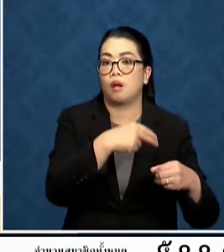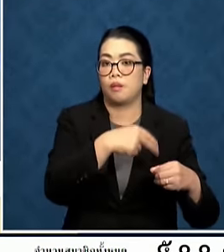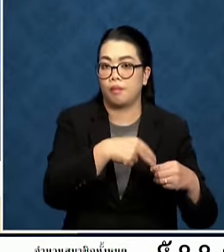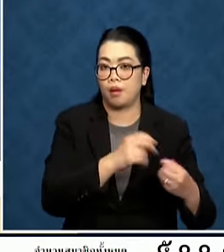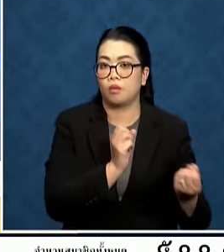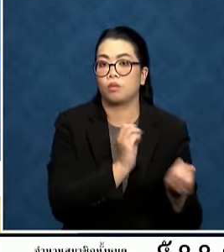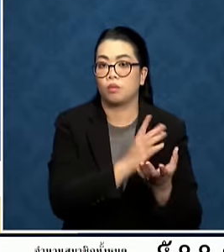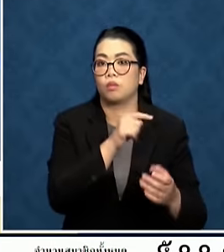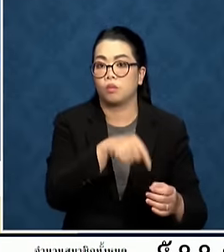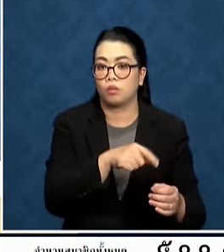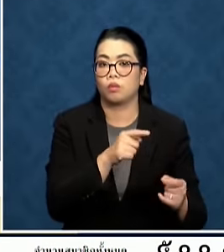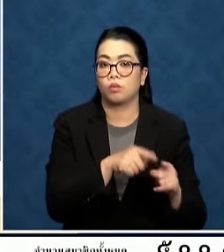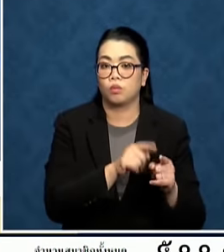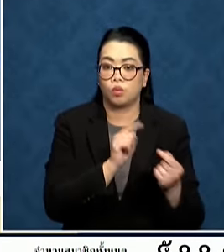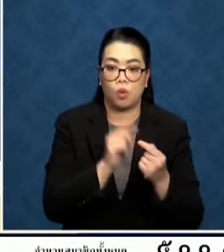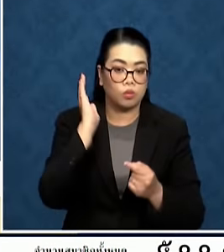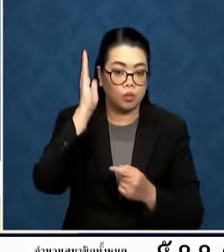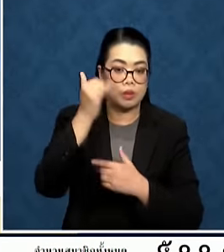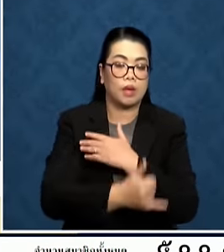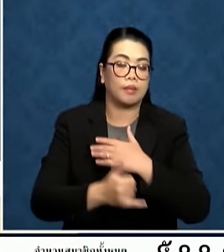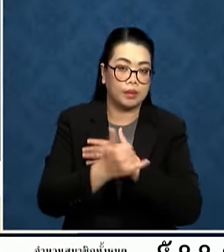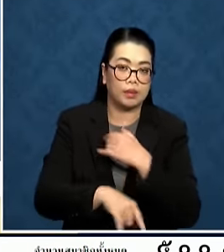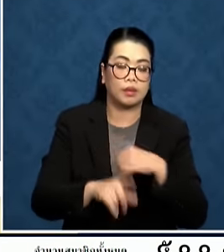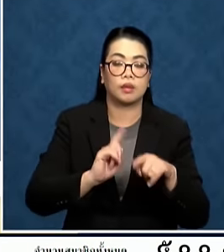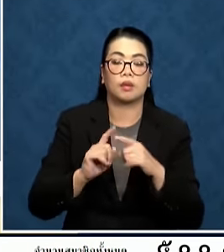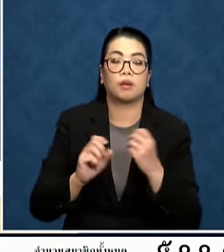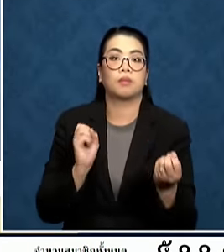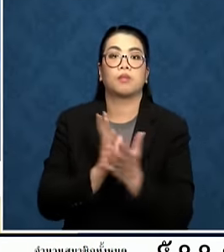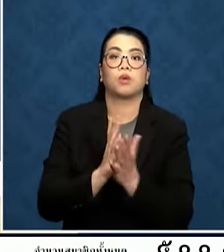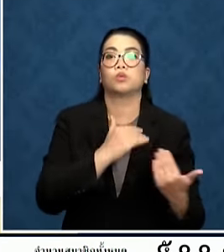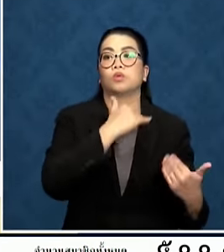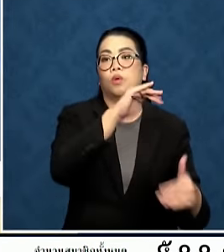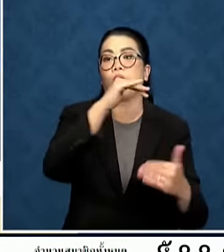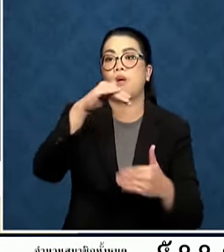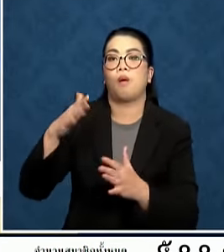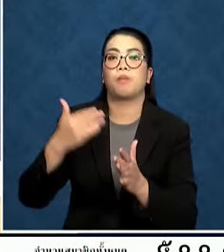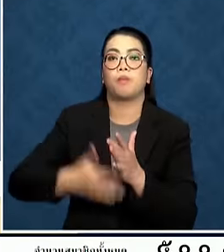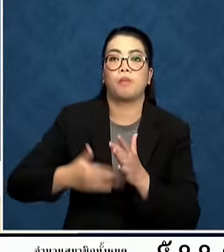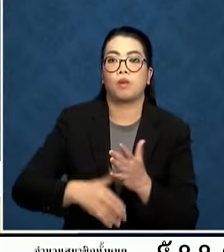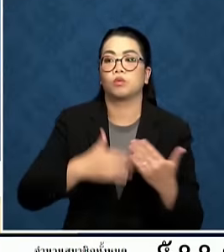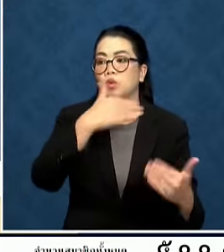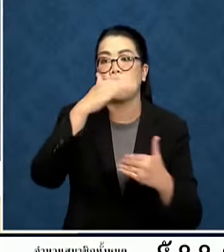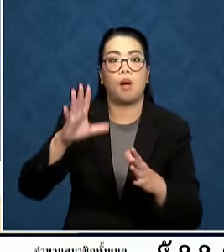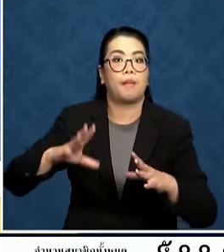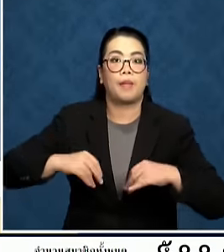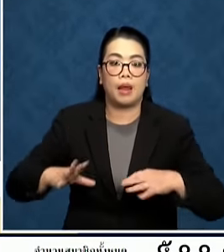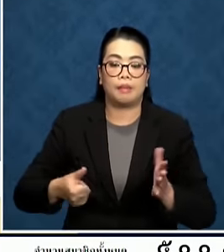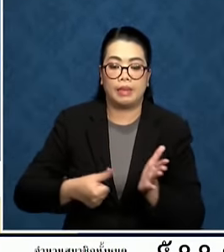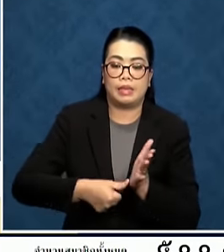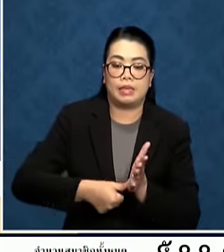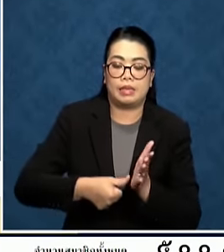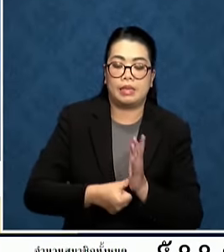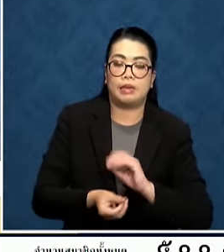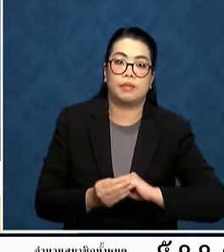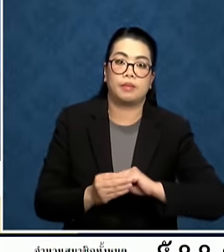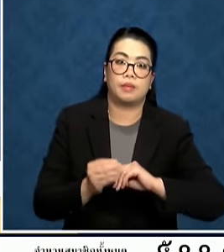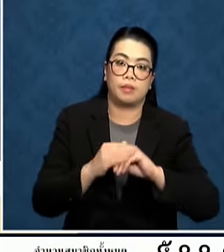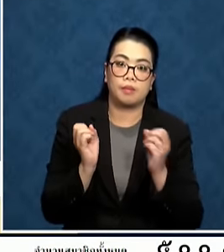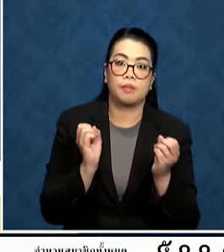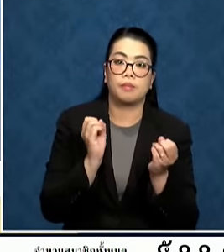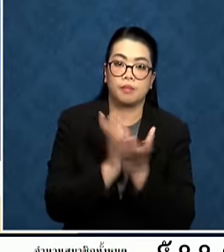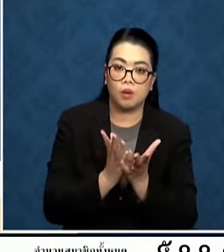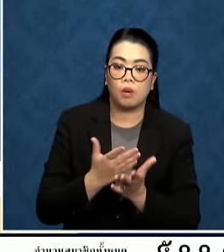ต่อมาตรการรัฐบาลในต่างประเทศจนสุดท้ายกระทบการส่งออกหรือปัจจัยจากหนี้ครัวเรือนที่สูงในประเทศส่งผล